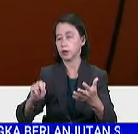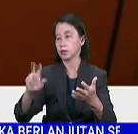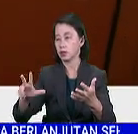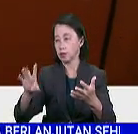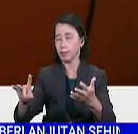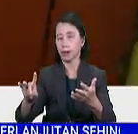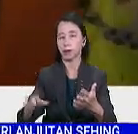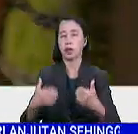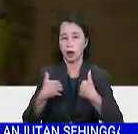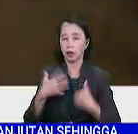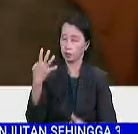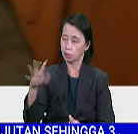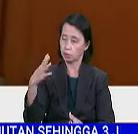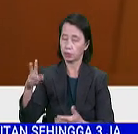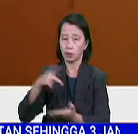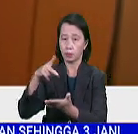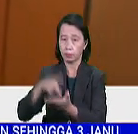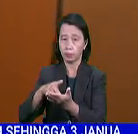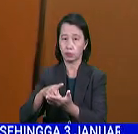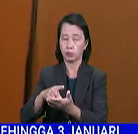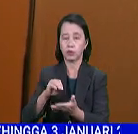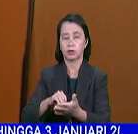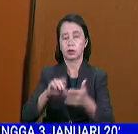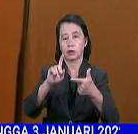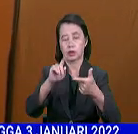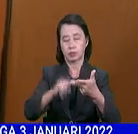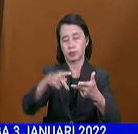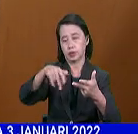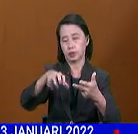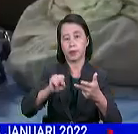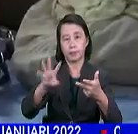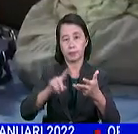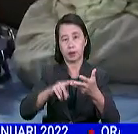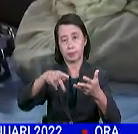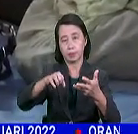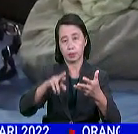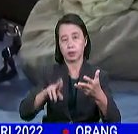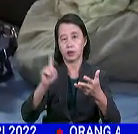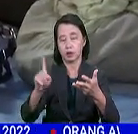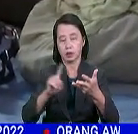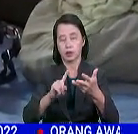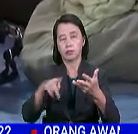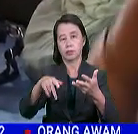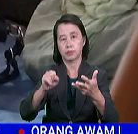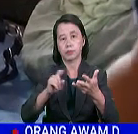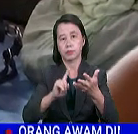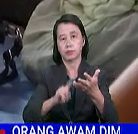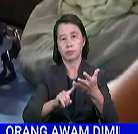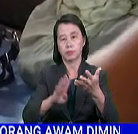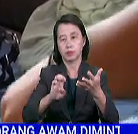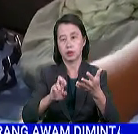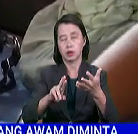terdapat 14 Pusat di Kota marudu telupid 8 pic4 python3 dan masing-masing satu PTS di